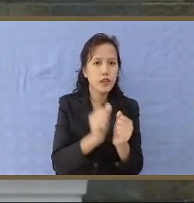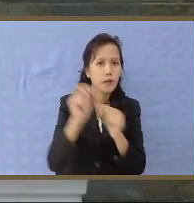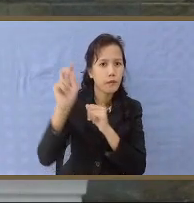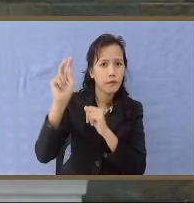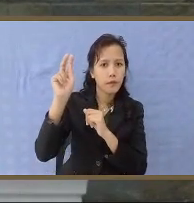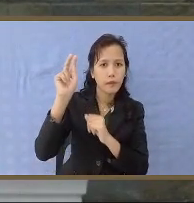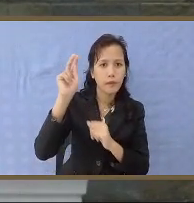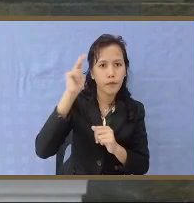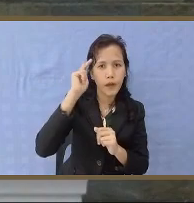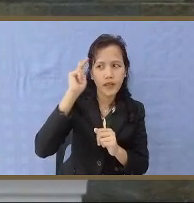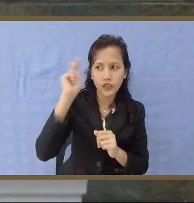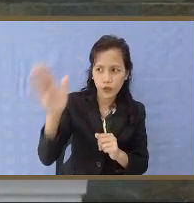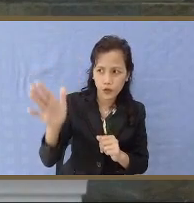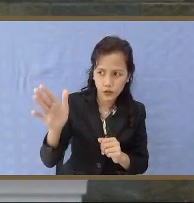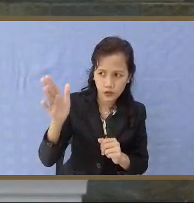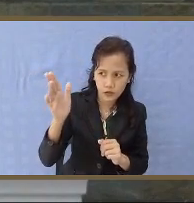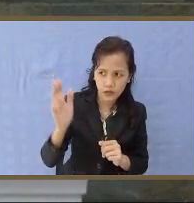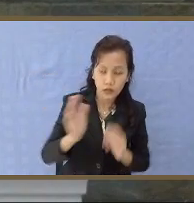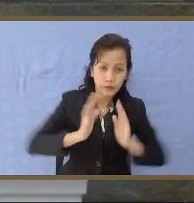kayo nakaganon?